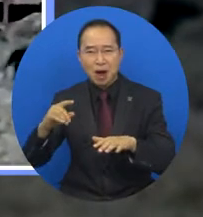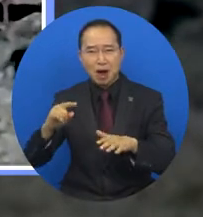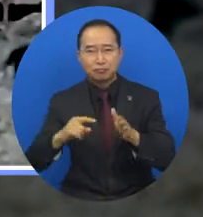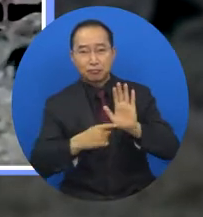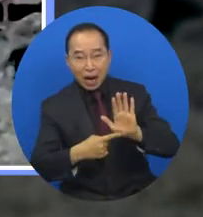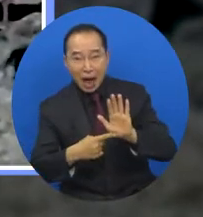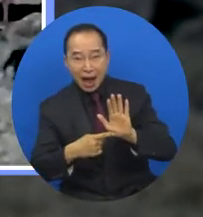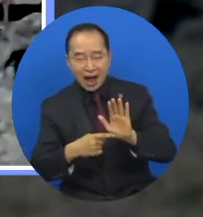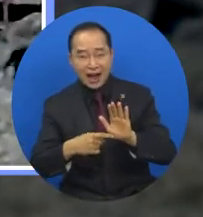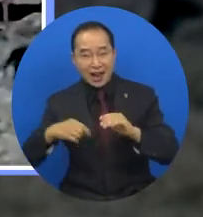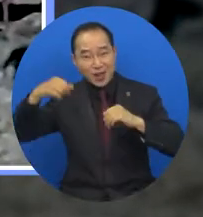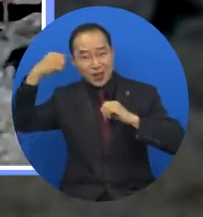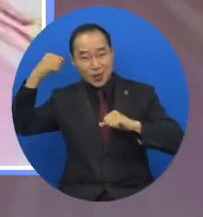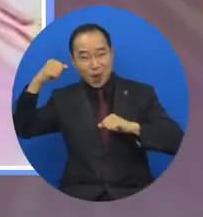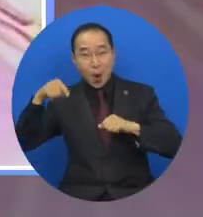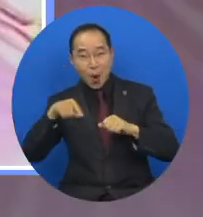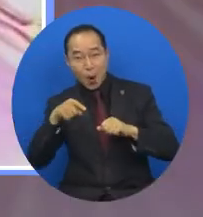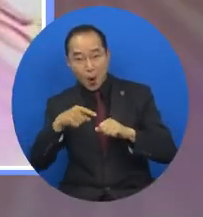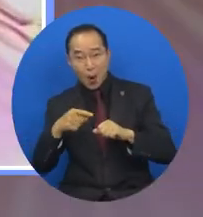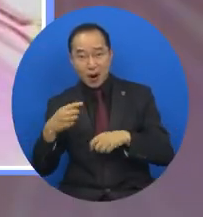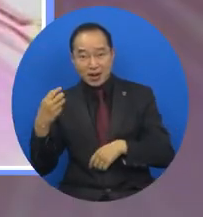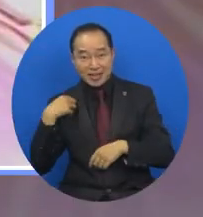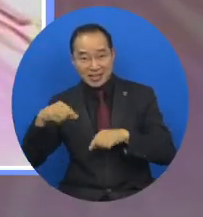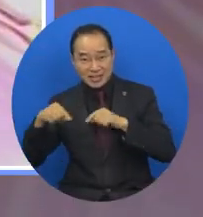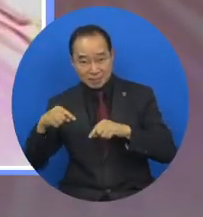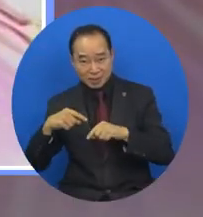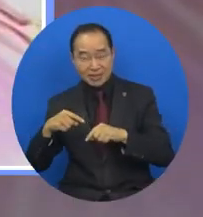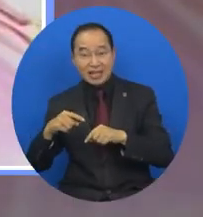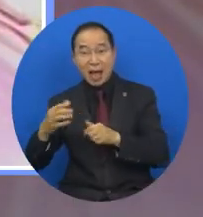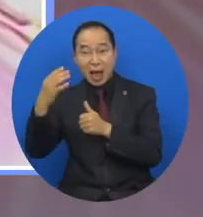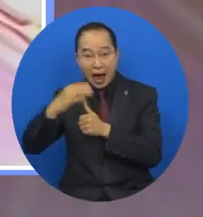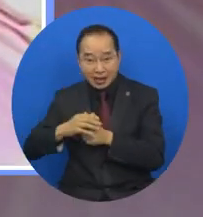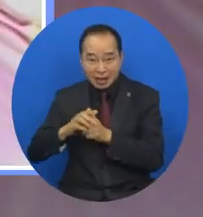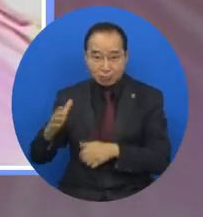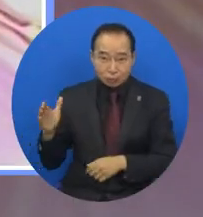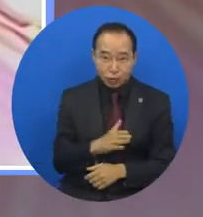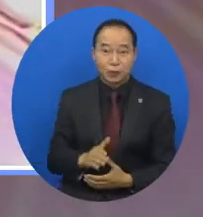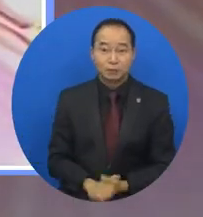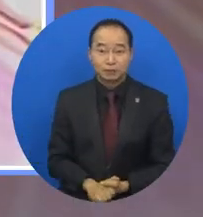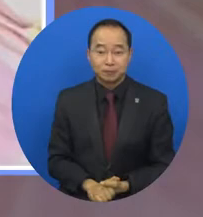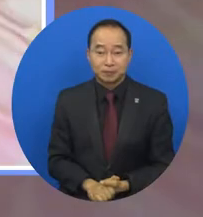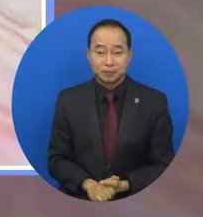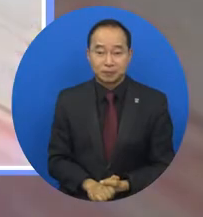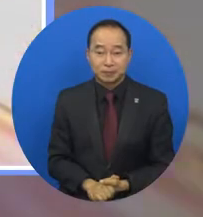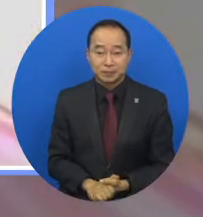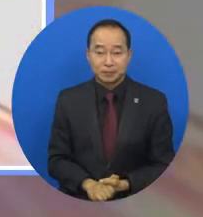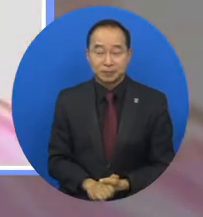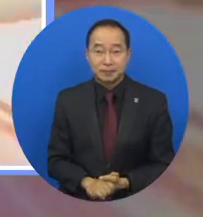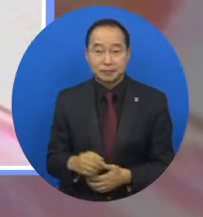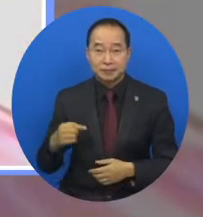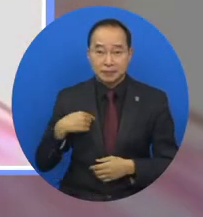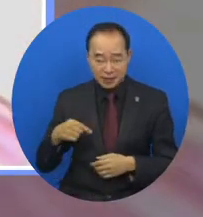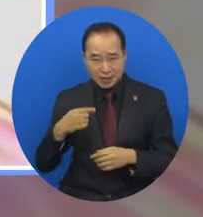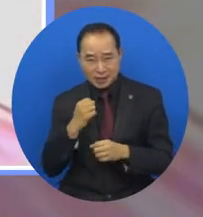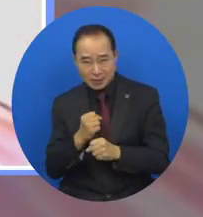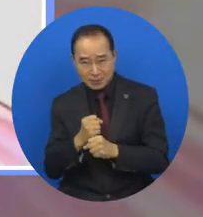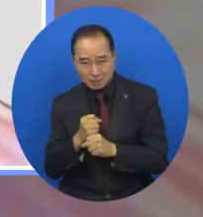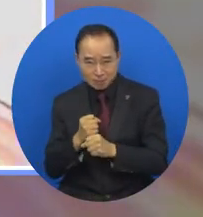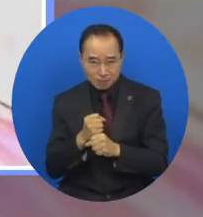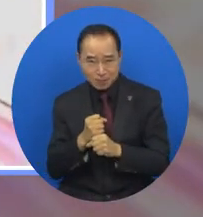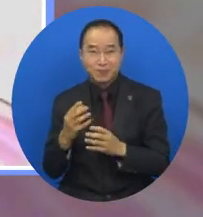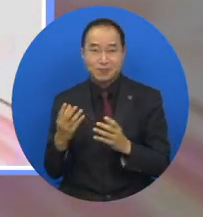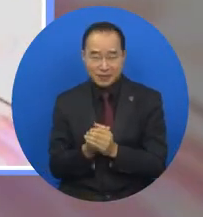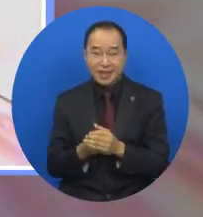최연소 안무자로 발탁이 되었을 때였던 것 같습니다. 아주 저희 성격대로 발랄하고 열정적이게